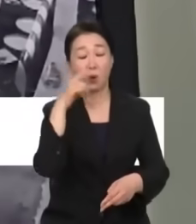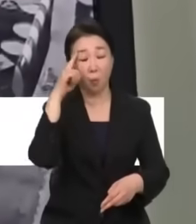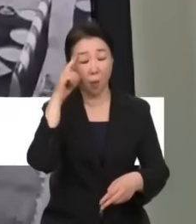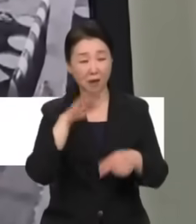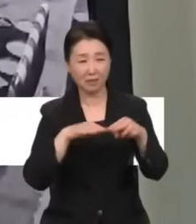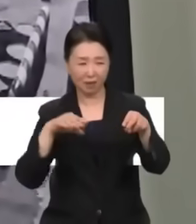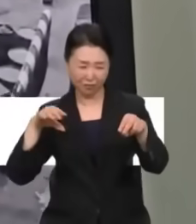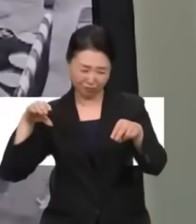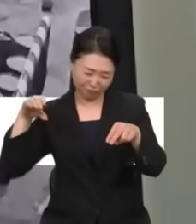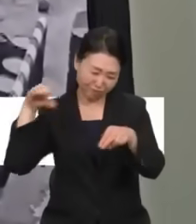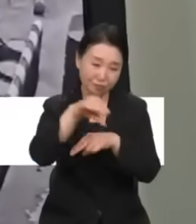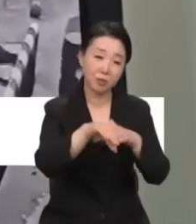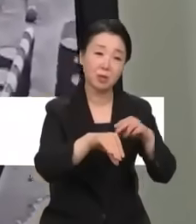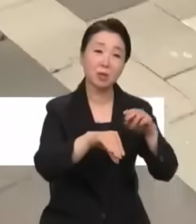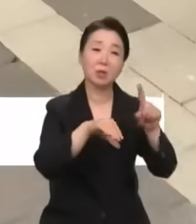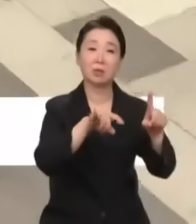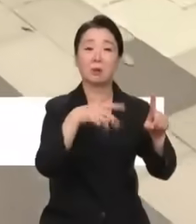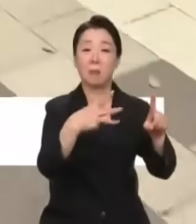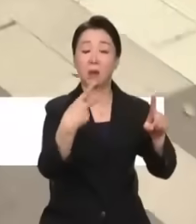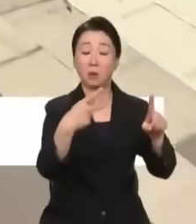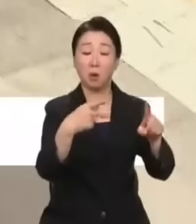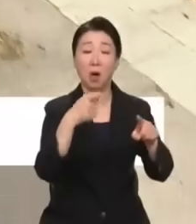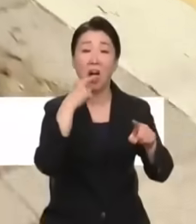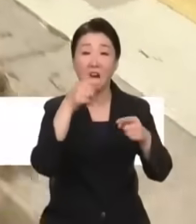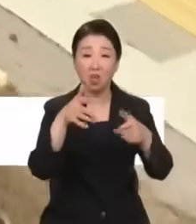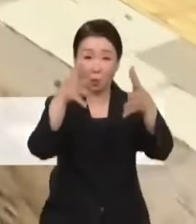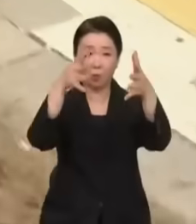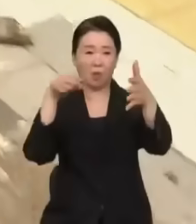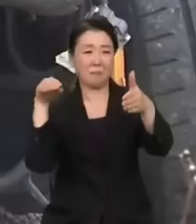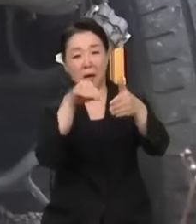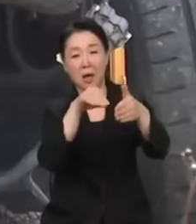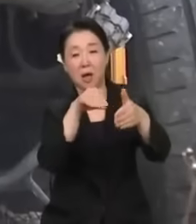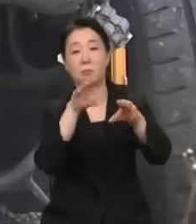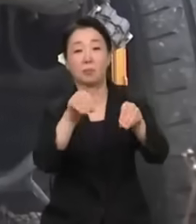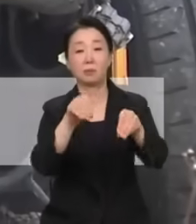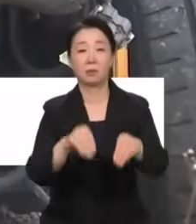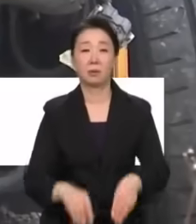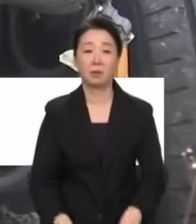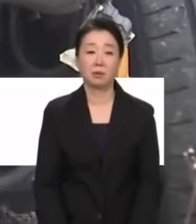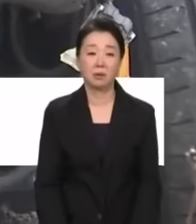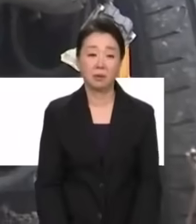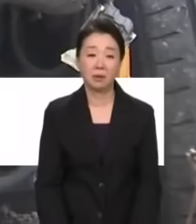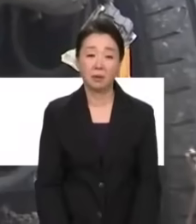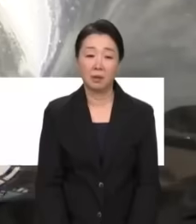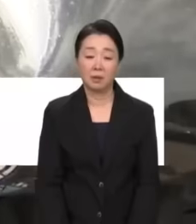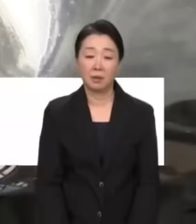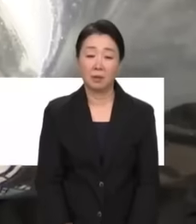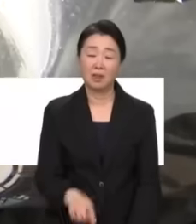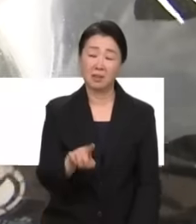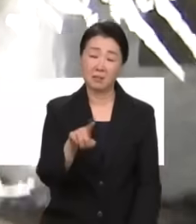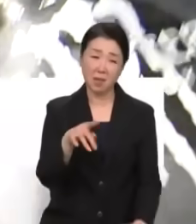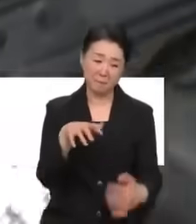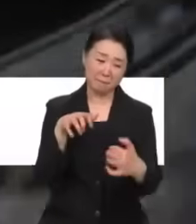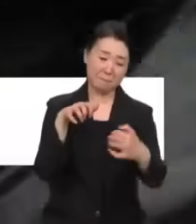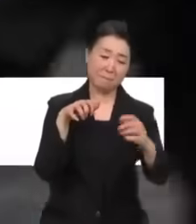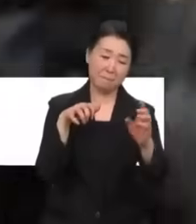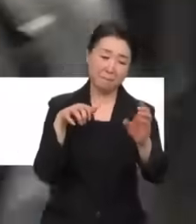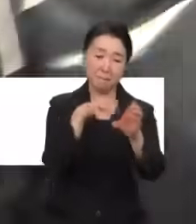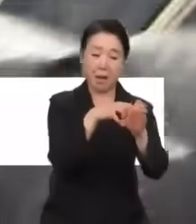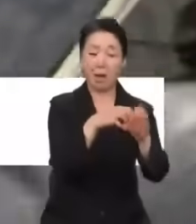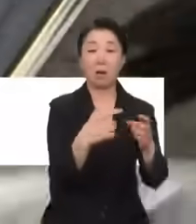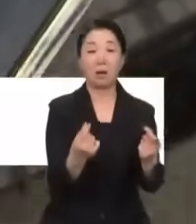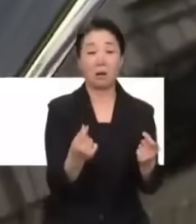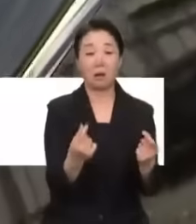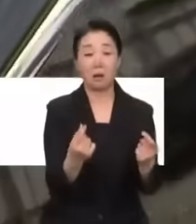1.8km 더 달리다 전봇대를 들이받은 뒤에야 섰습니다 차가 이뭐 이미 이미 반파 상태 돼 있는데